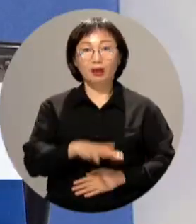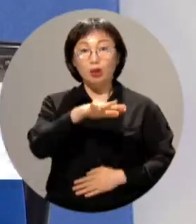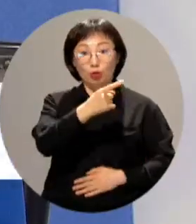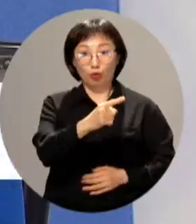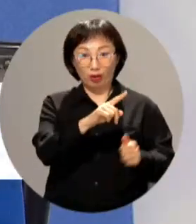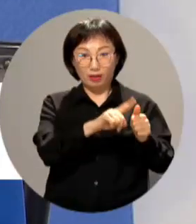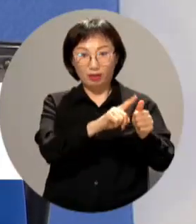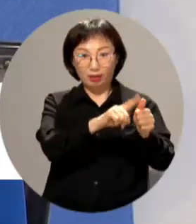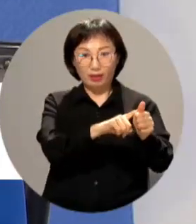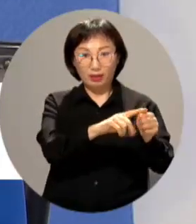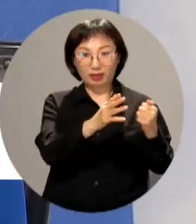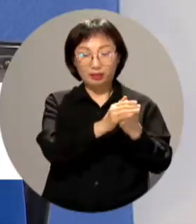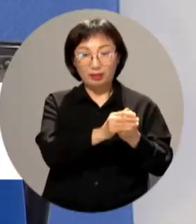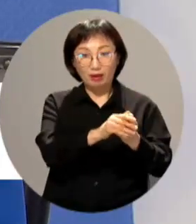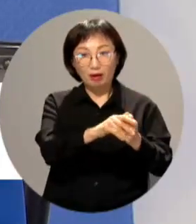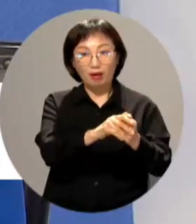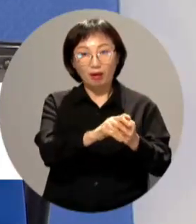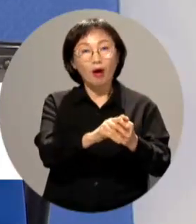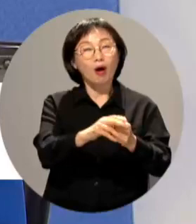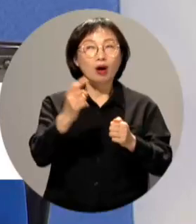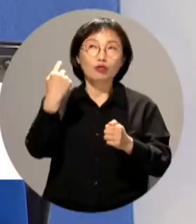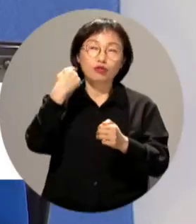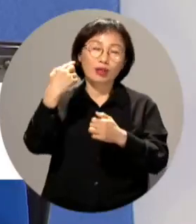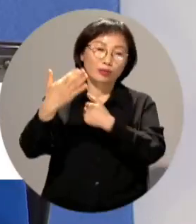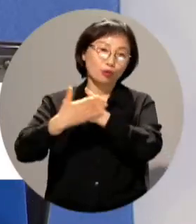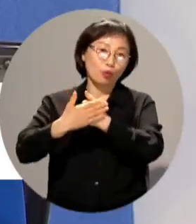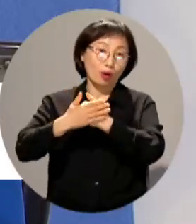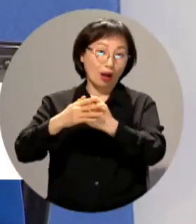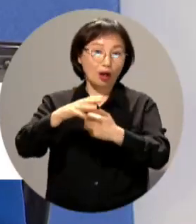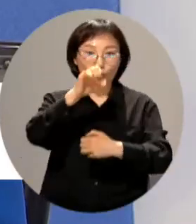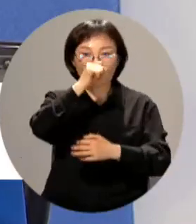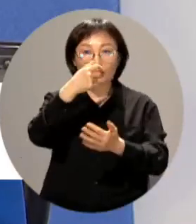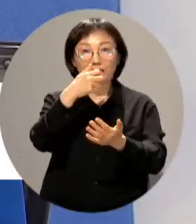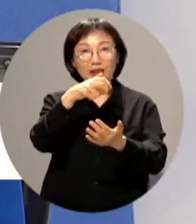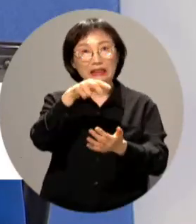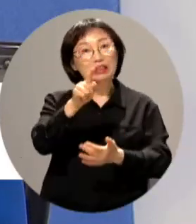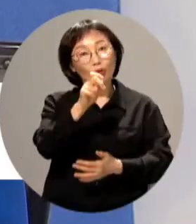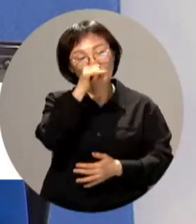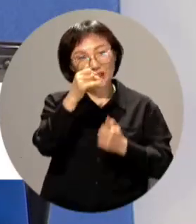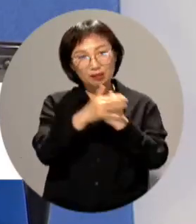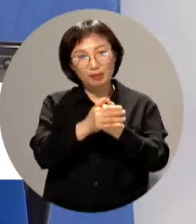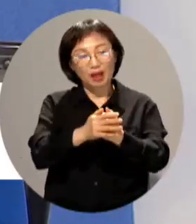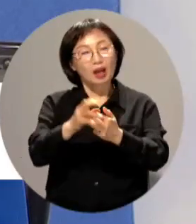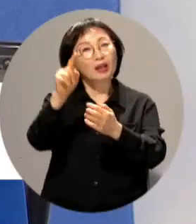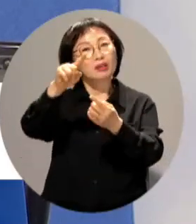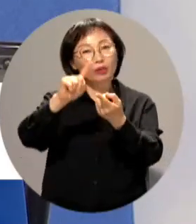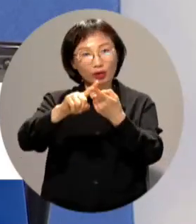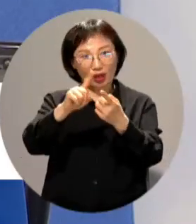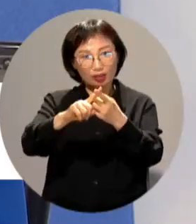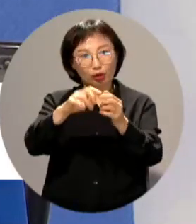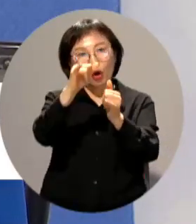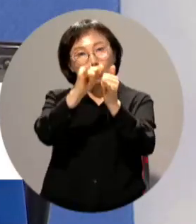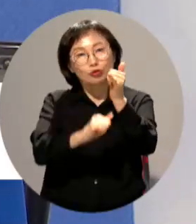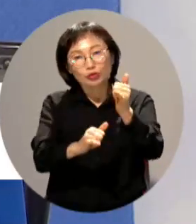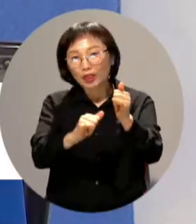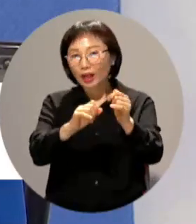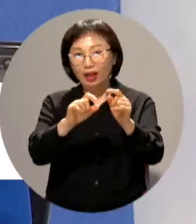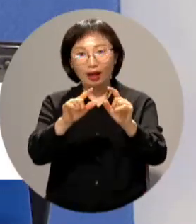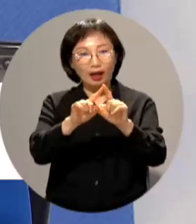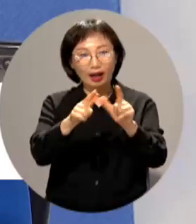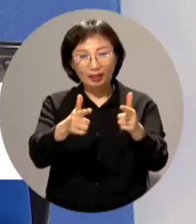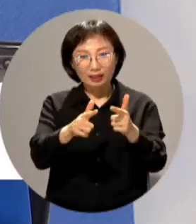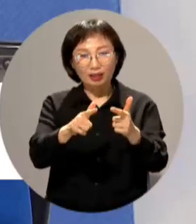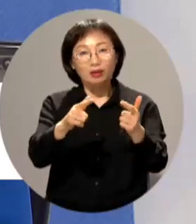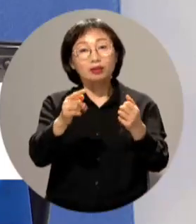후 강도 중 장점이 될 수도 있지만 그걸 통해서 후계자라는 그럼 5 점도 당길 수가 있다고 보기 때문에